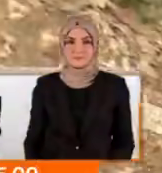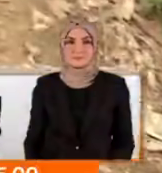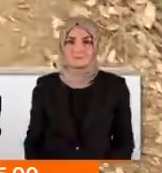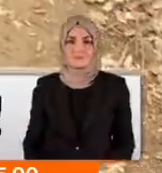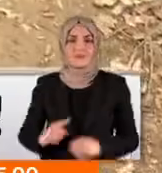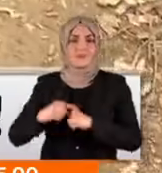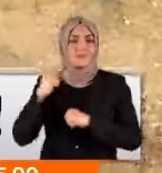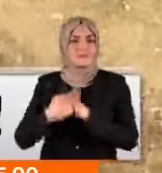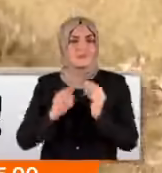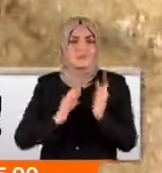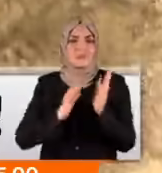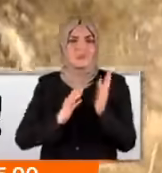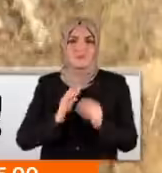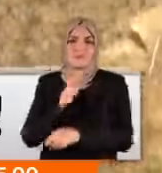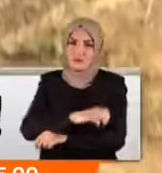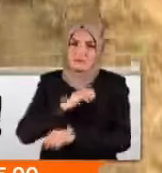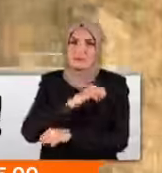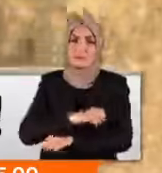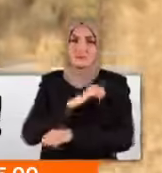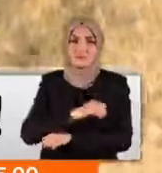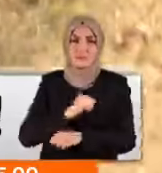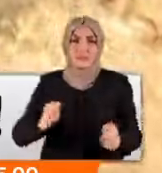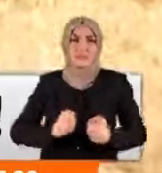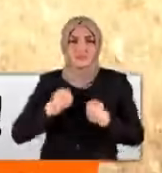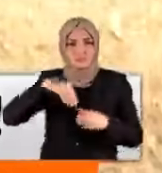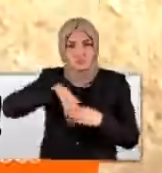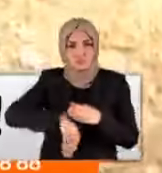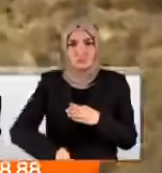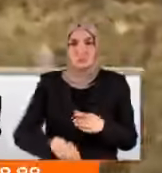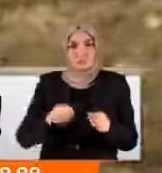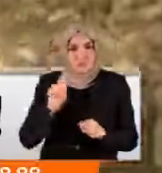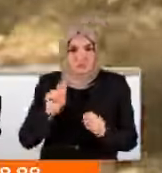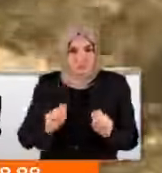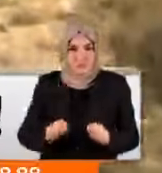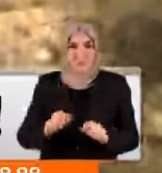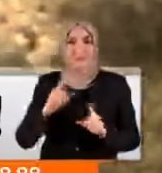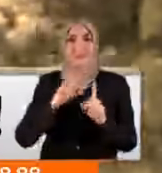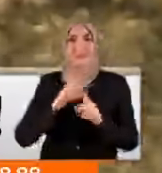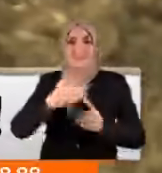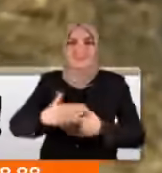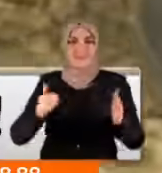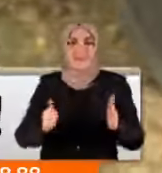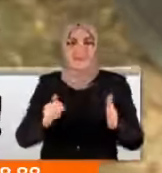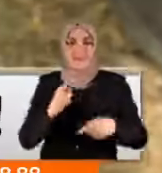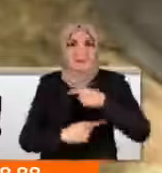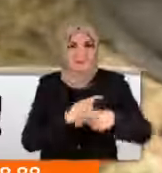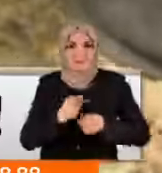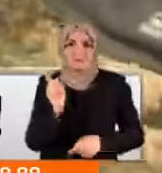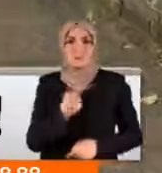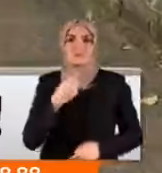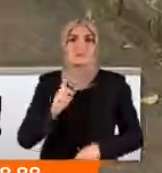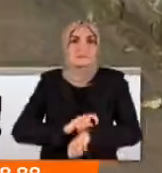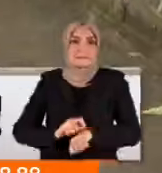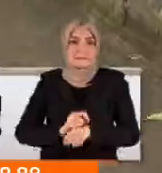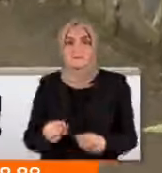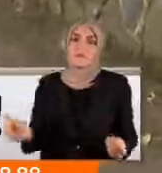haftalarca kazdılar dev çukurlar açtılar define aradılar bulamayınca hızlandı lar daha derin kazdılar Burası Belgrat